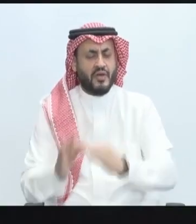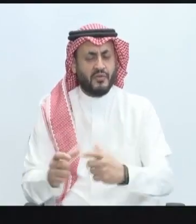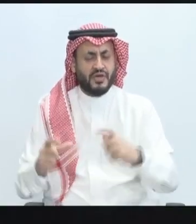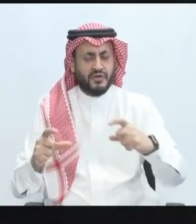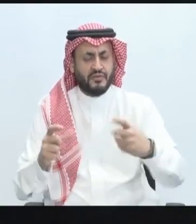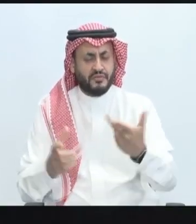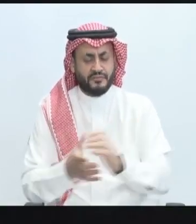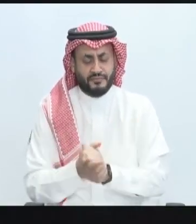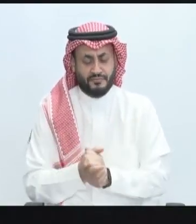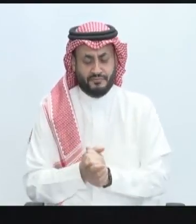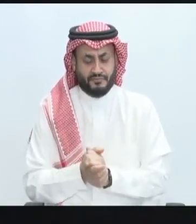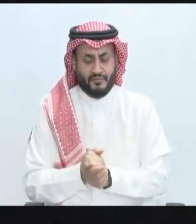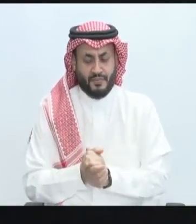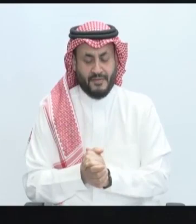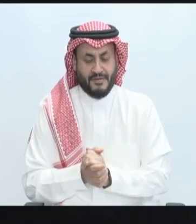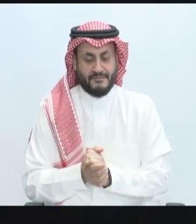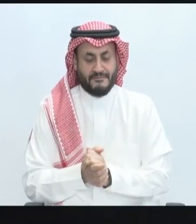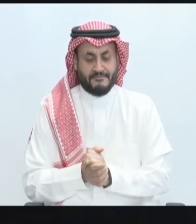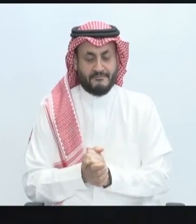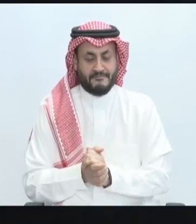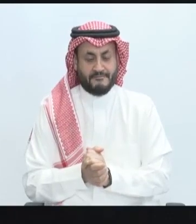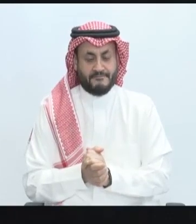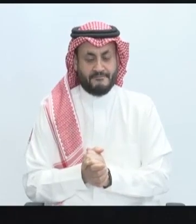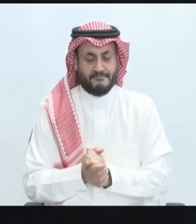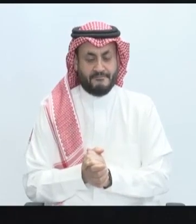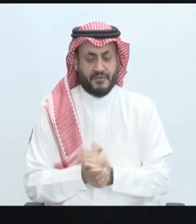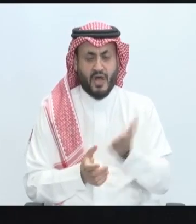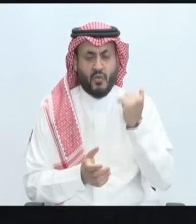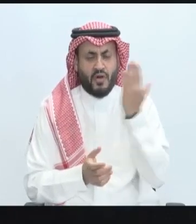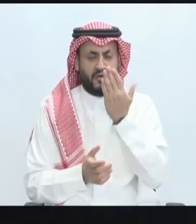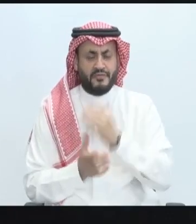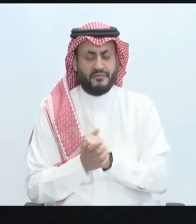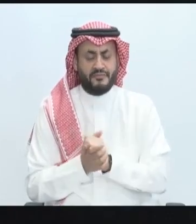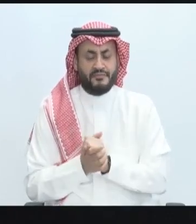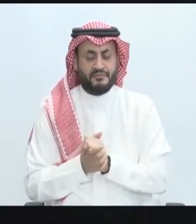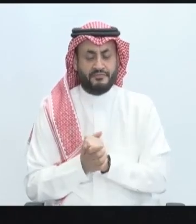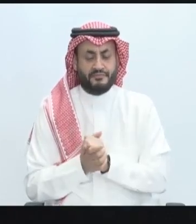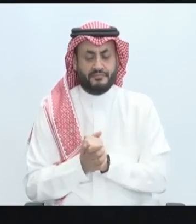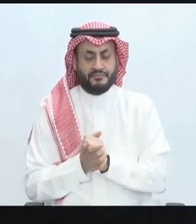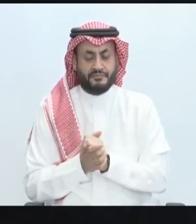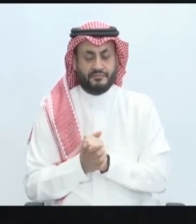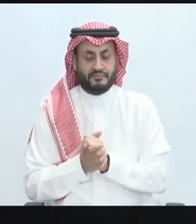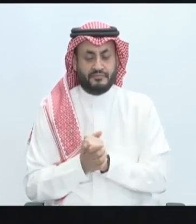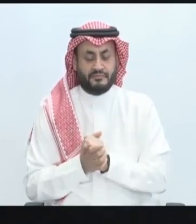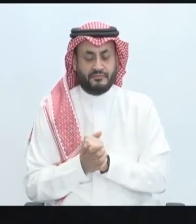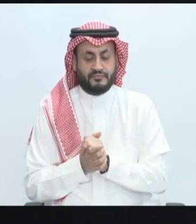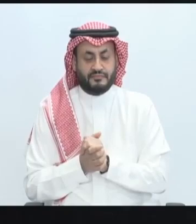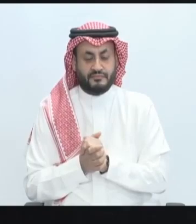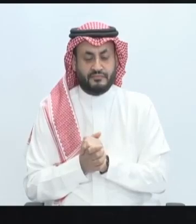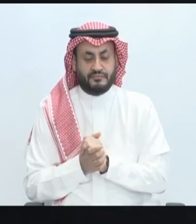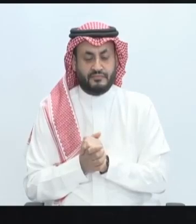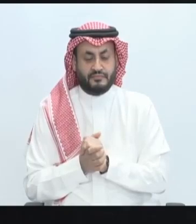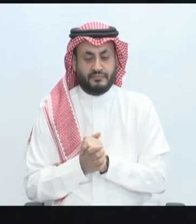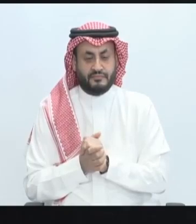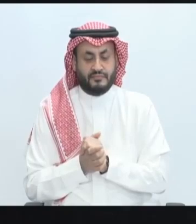هذا على هذه العباره من ما درسنا من الايات في الدرس السابق في سوره